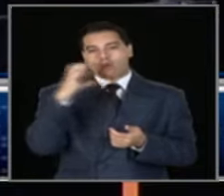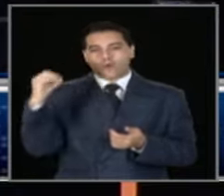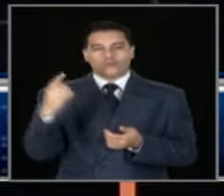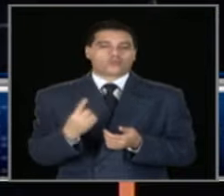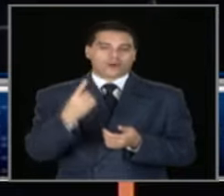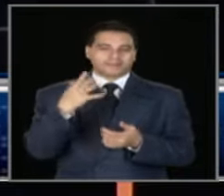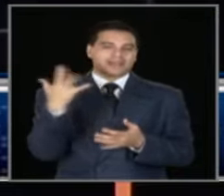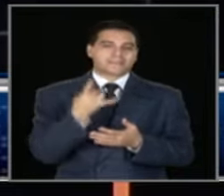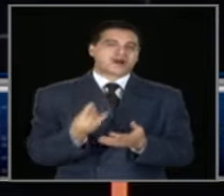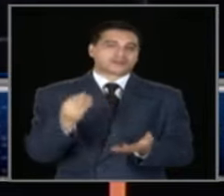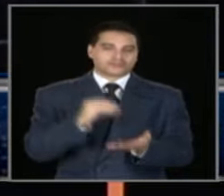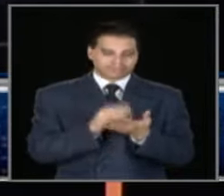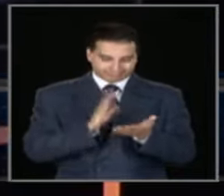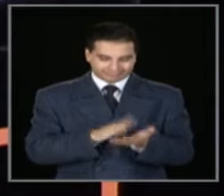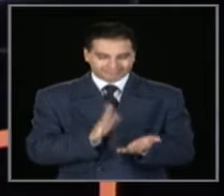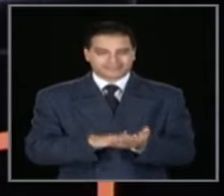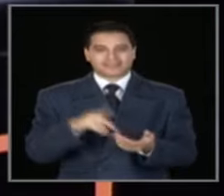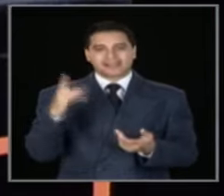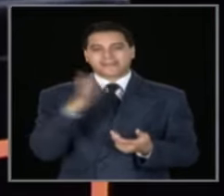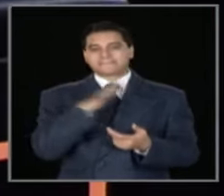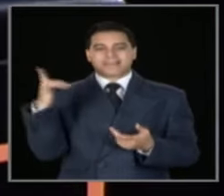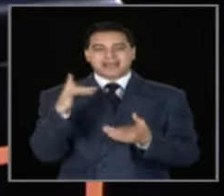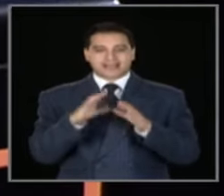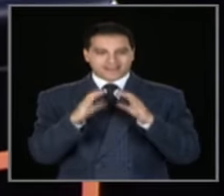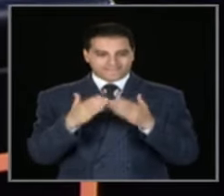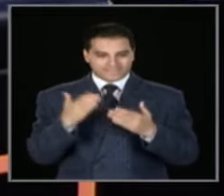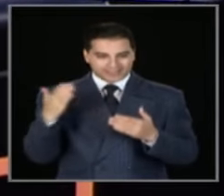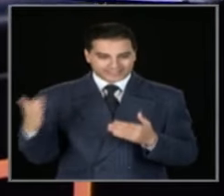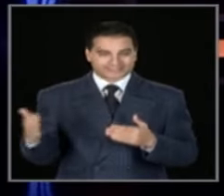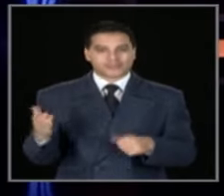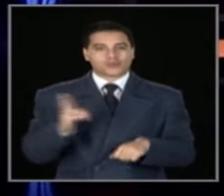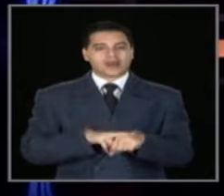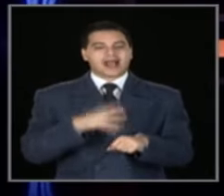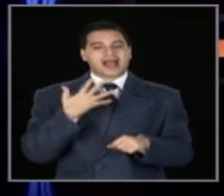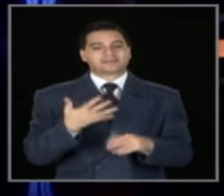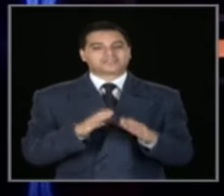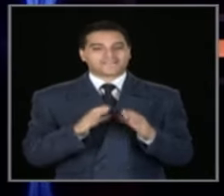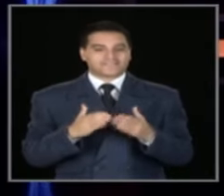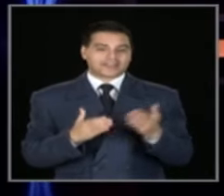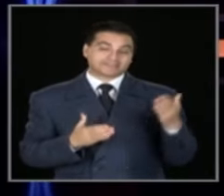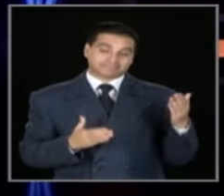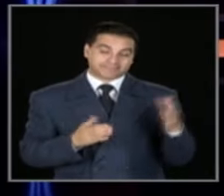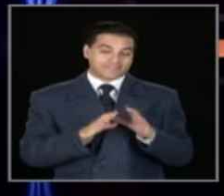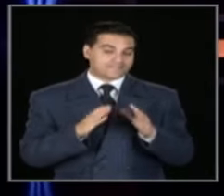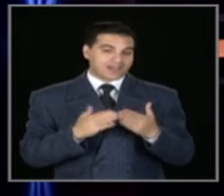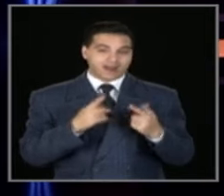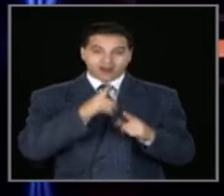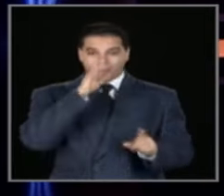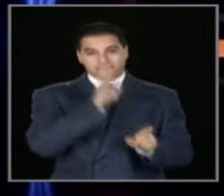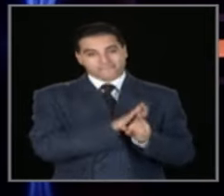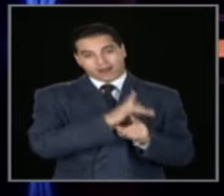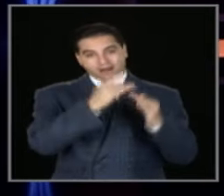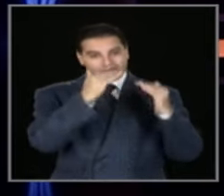10 نقاط، برافو عليك يا بدري. 100 جوت 5 البصمة. البصمة كان الله في